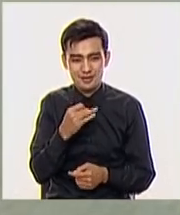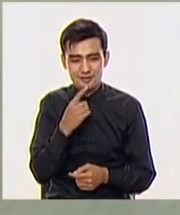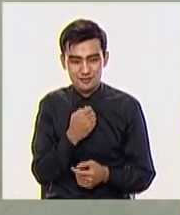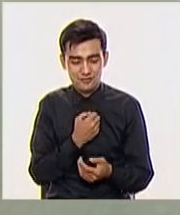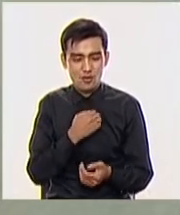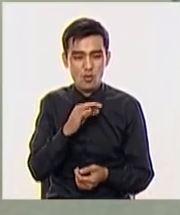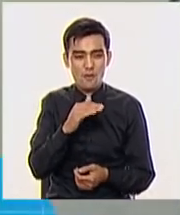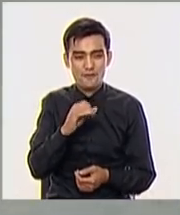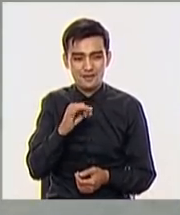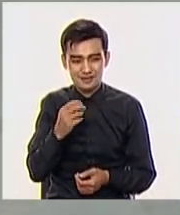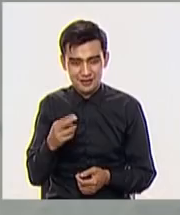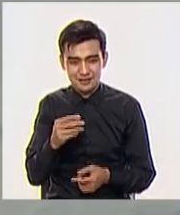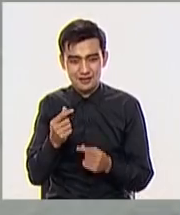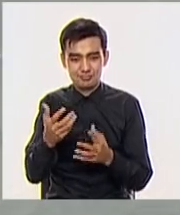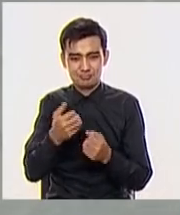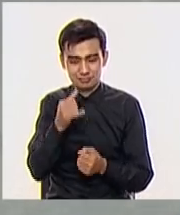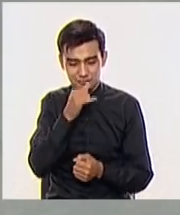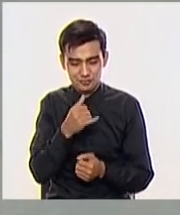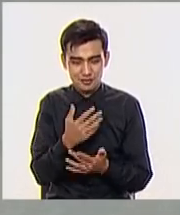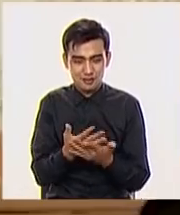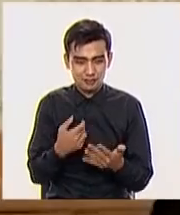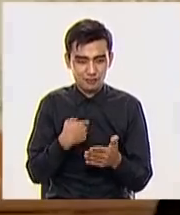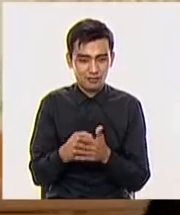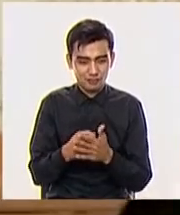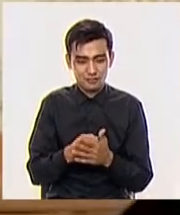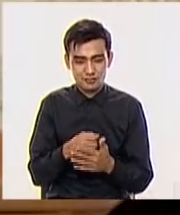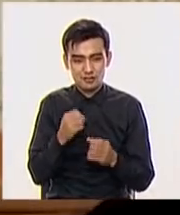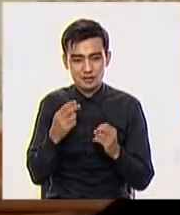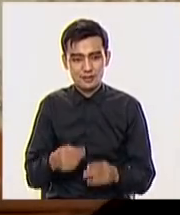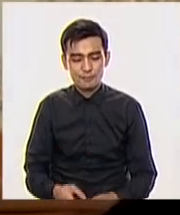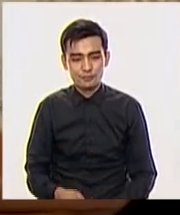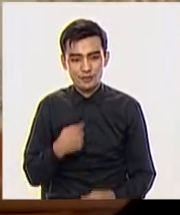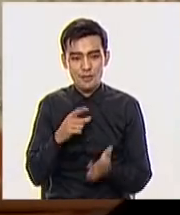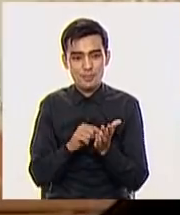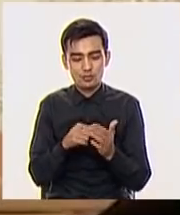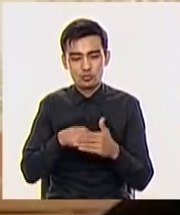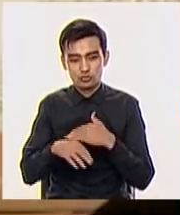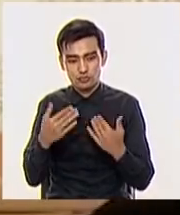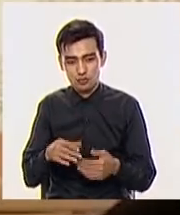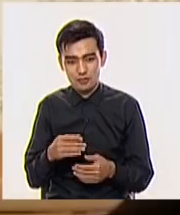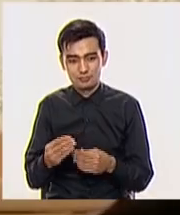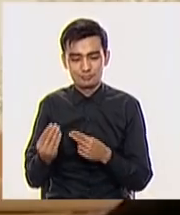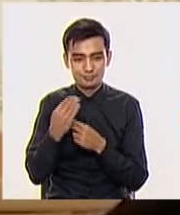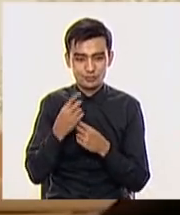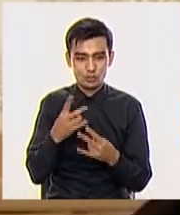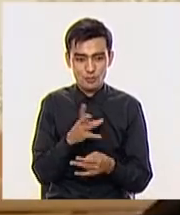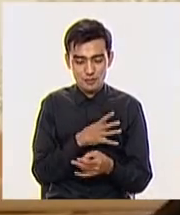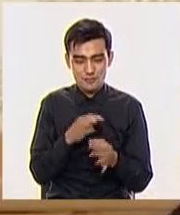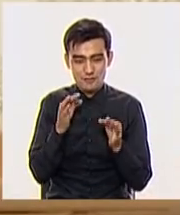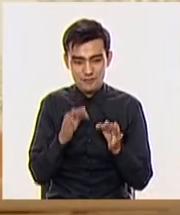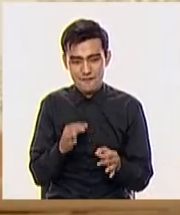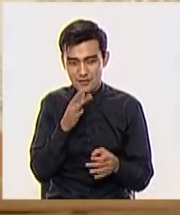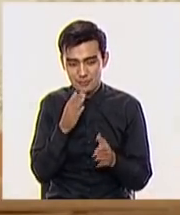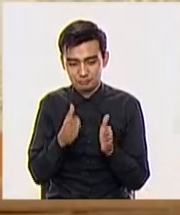офицер компенсация ала алмай сенделип жүрмүз дейт. Зерке чыкканда берилетин бөлүнгөн каржыны убактылуу